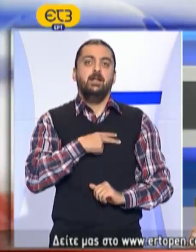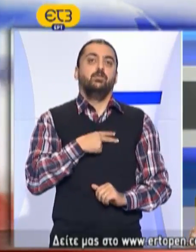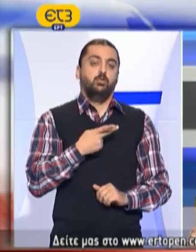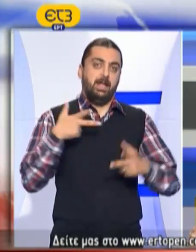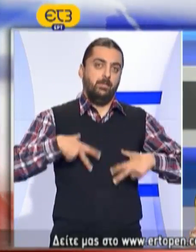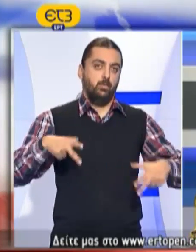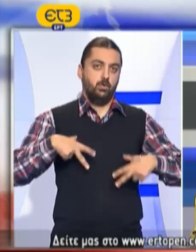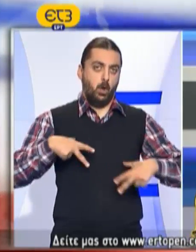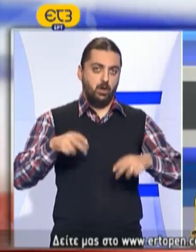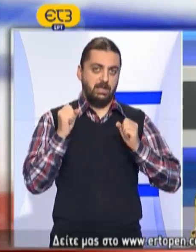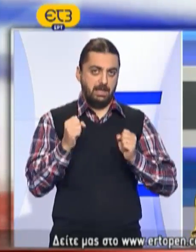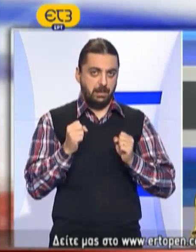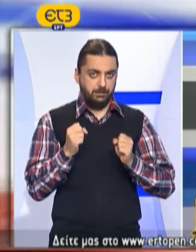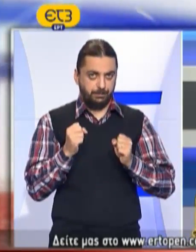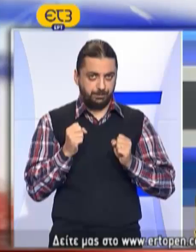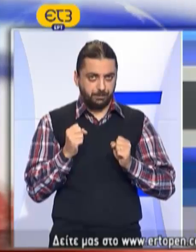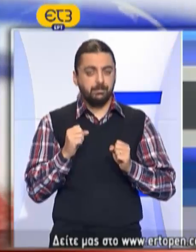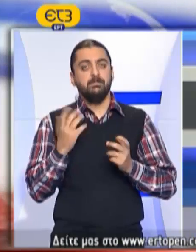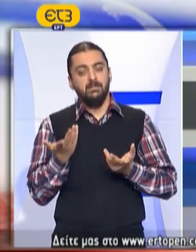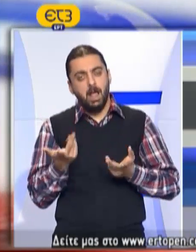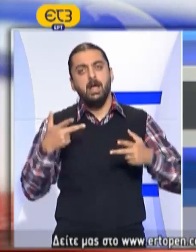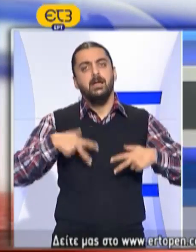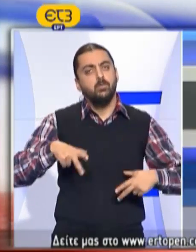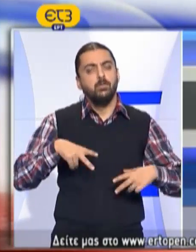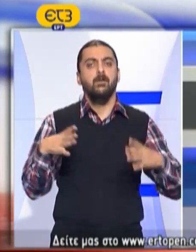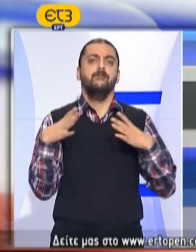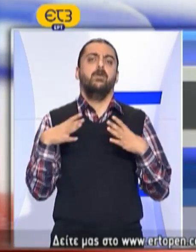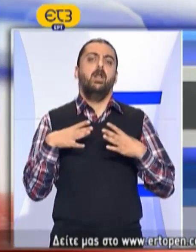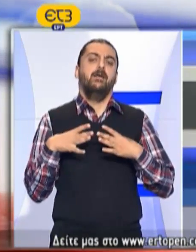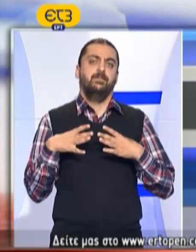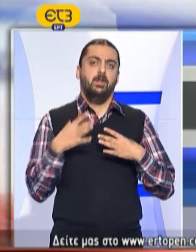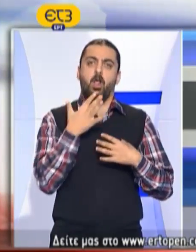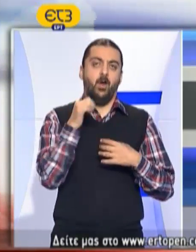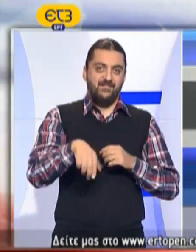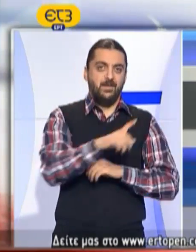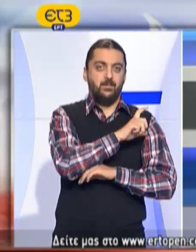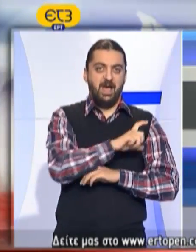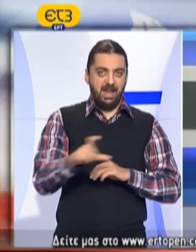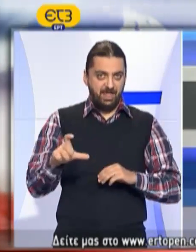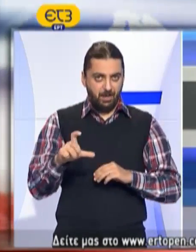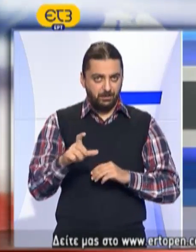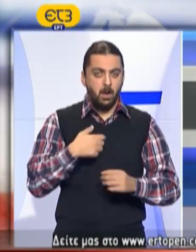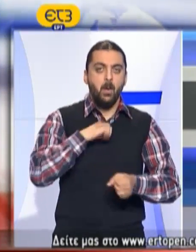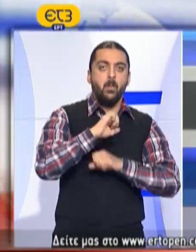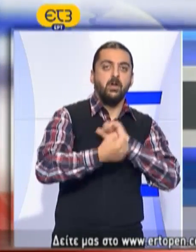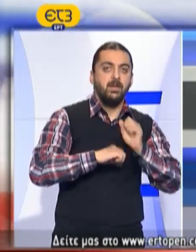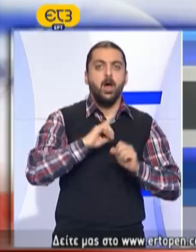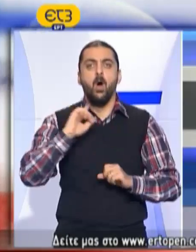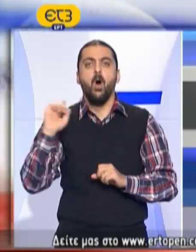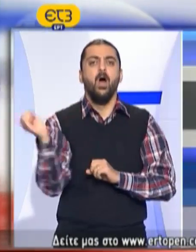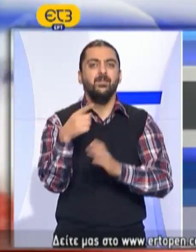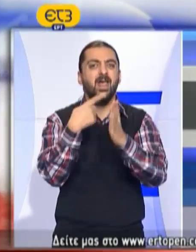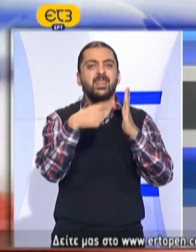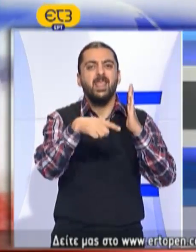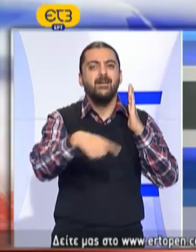Υπουργού Υγείας, αλλά βολική πρέπει να πούμε σε μια περίοδο που έτσι κι αλλιώς γίνεται μια προσπάθεια εξίσωσης